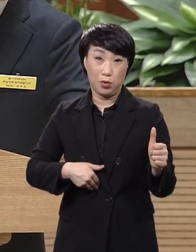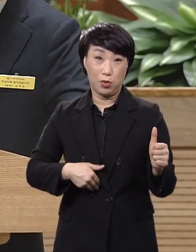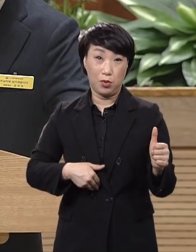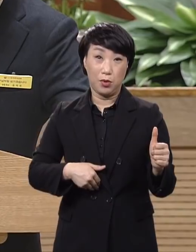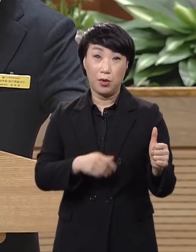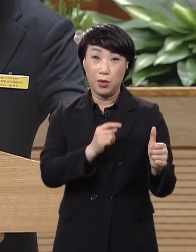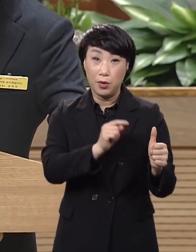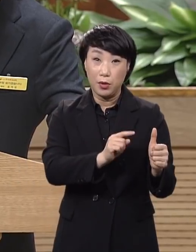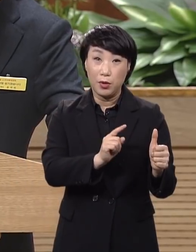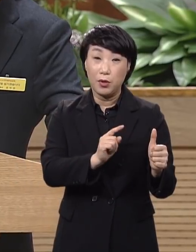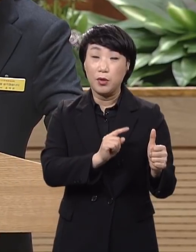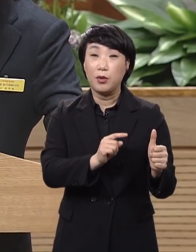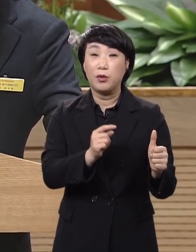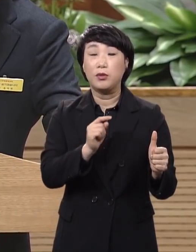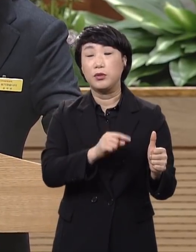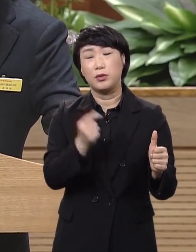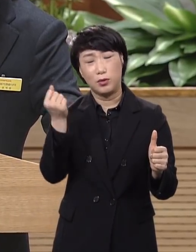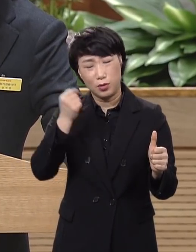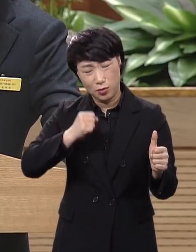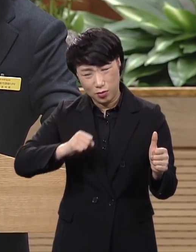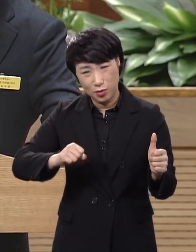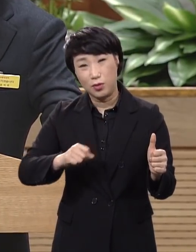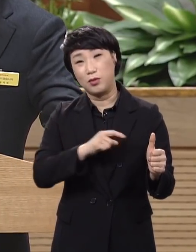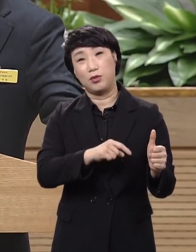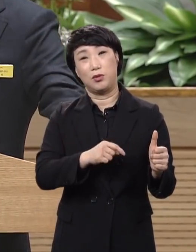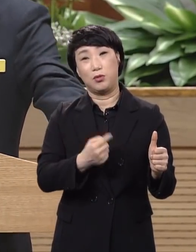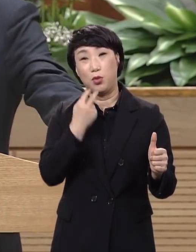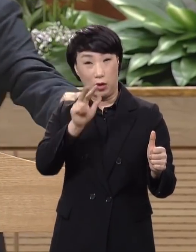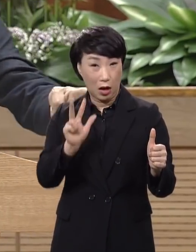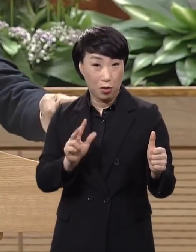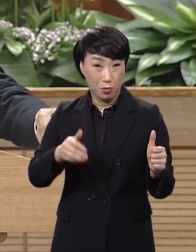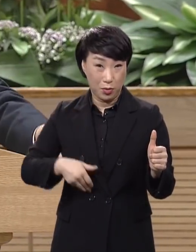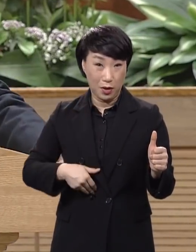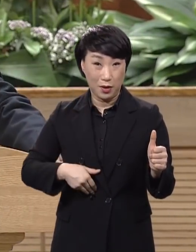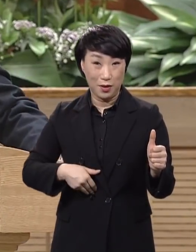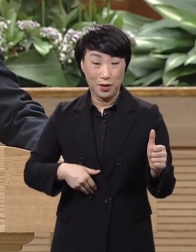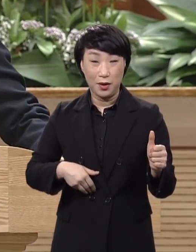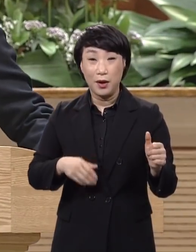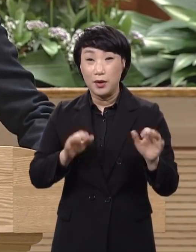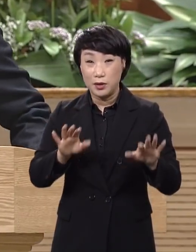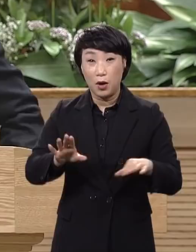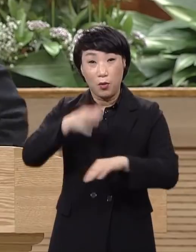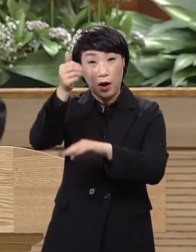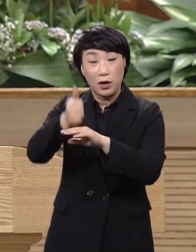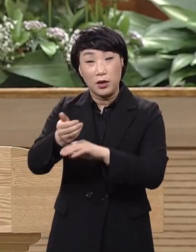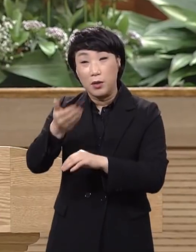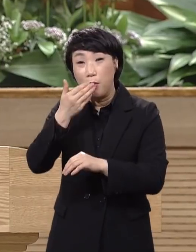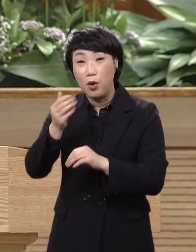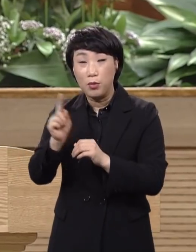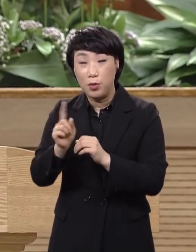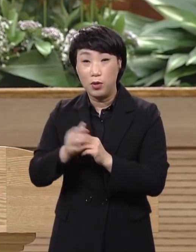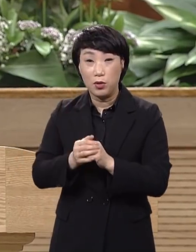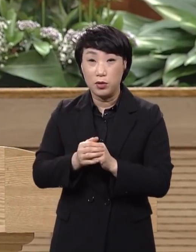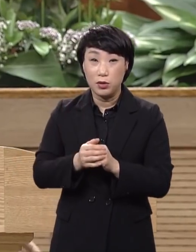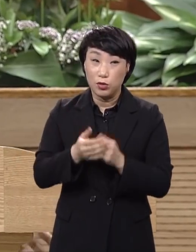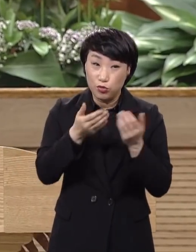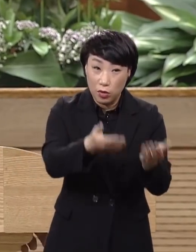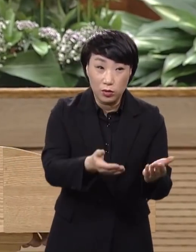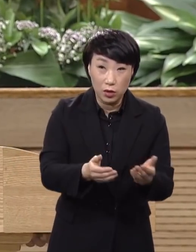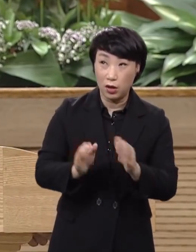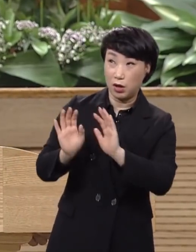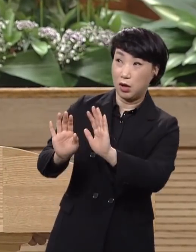없는 거절입니다. 이거는. 그러니까 왕의 진미를 거절해?